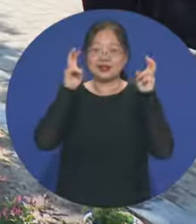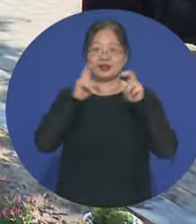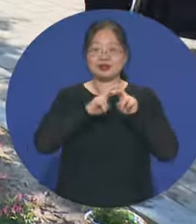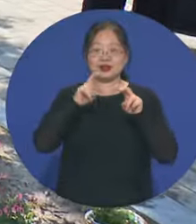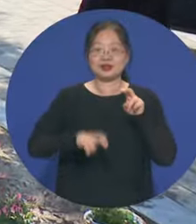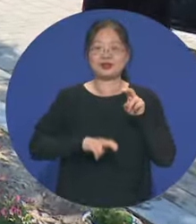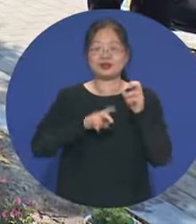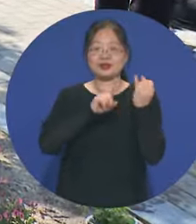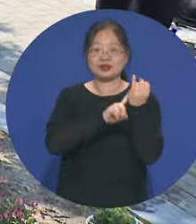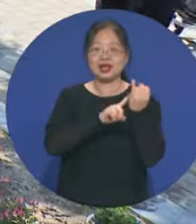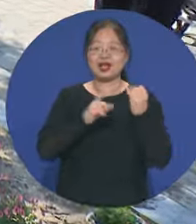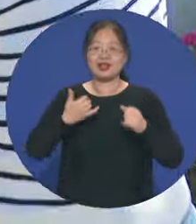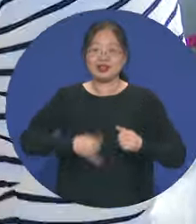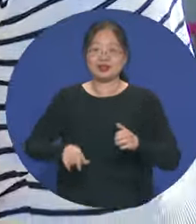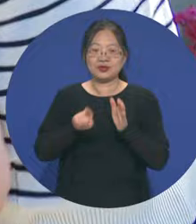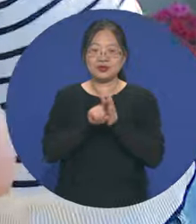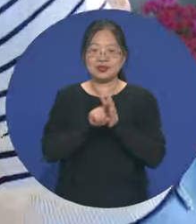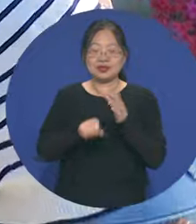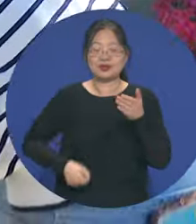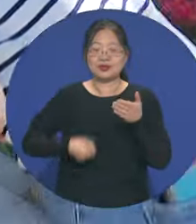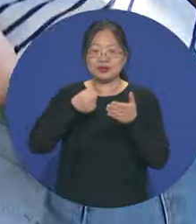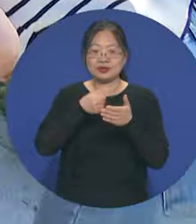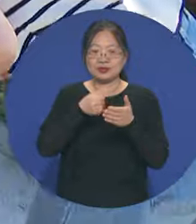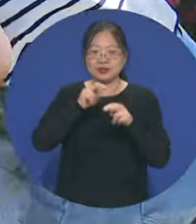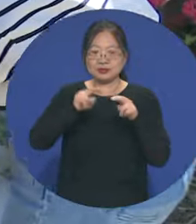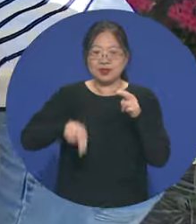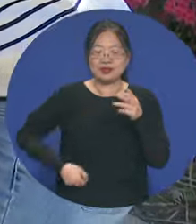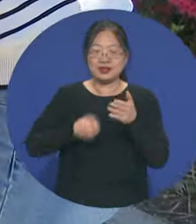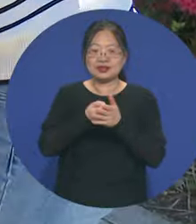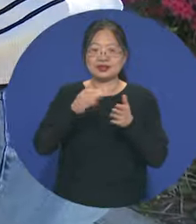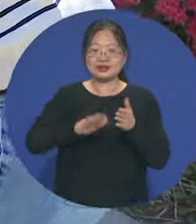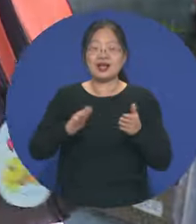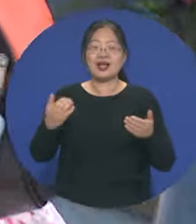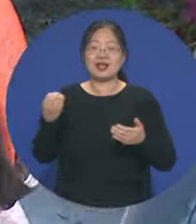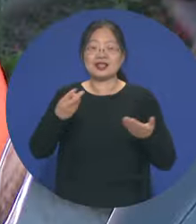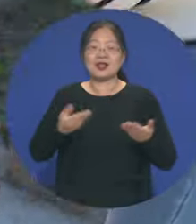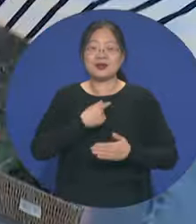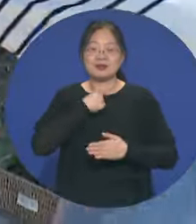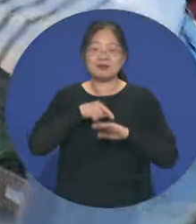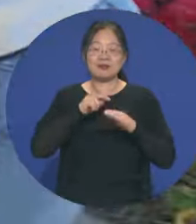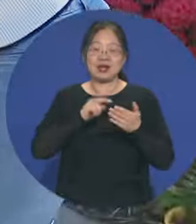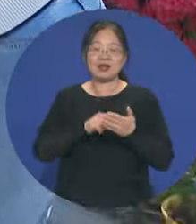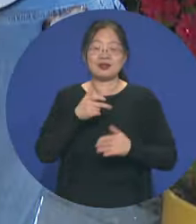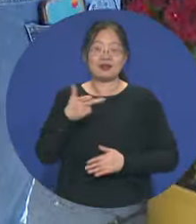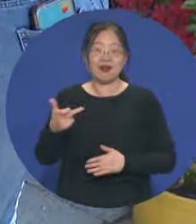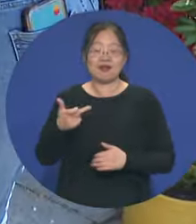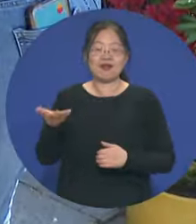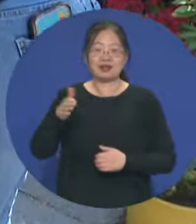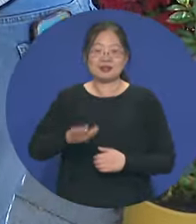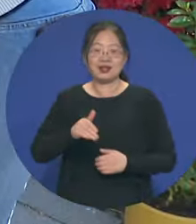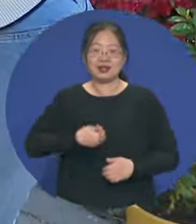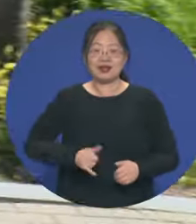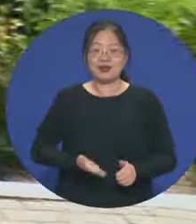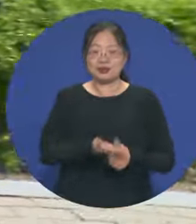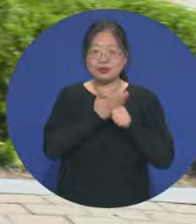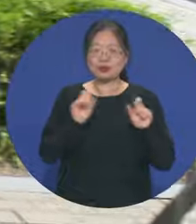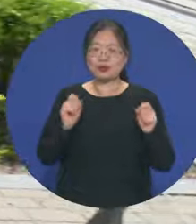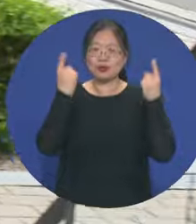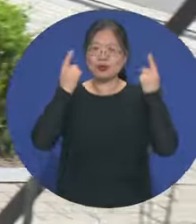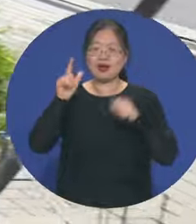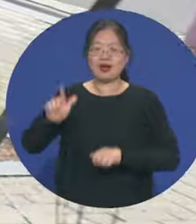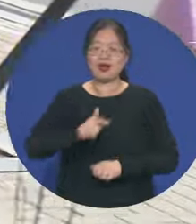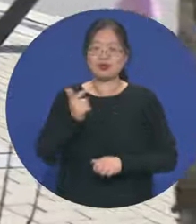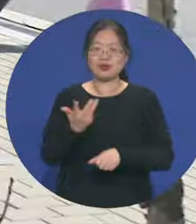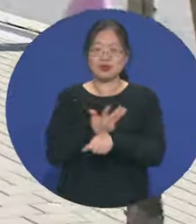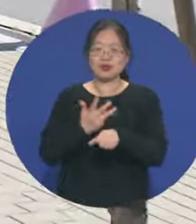홍소희 씨 아이들을 위해 과감히 선택했지만 다시 일하고 싶은 마음도 큽니다 하지만 아이들을 키우면서 하루